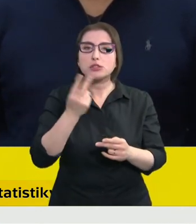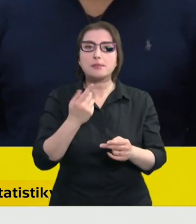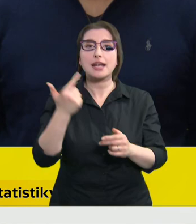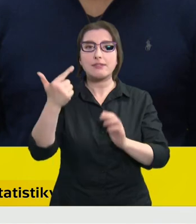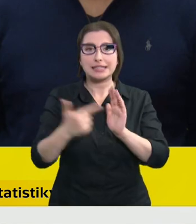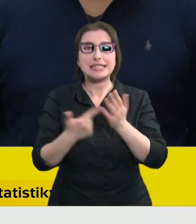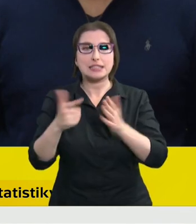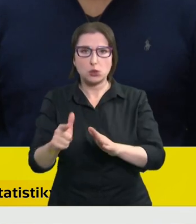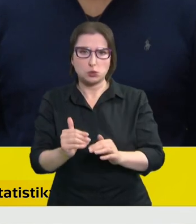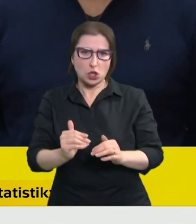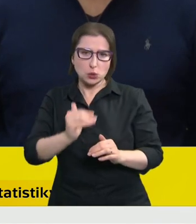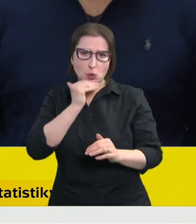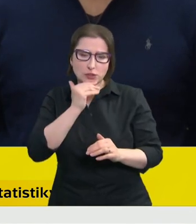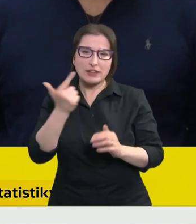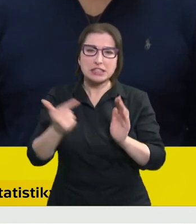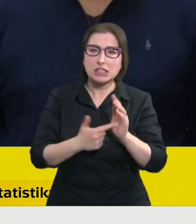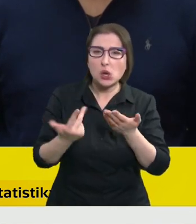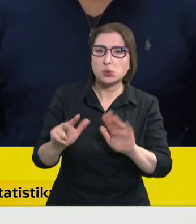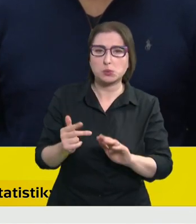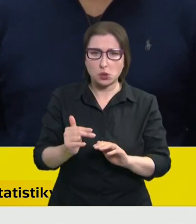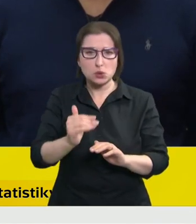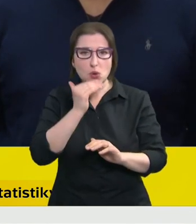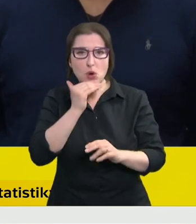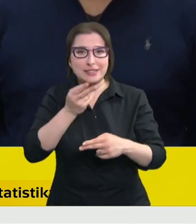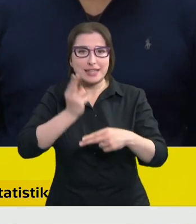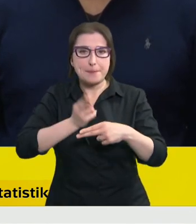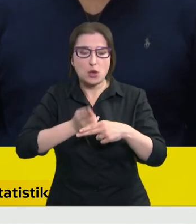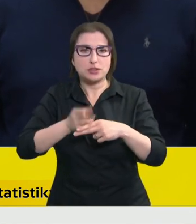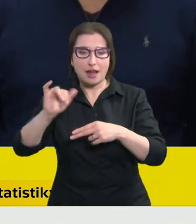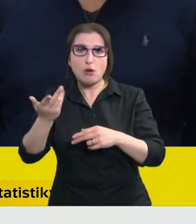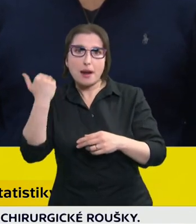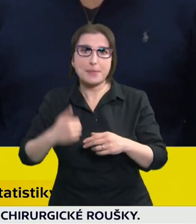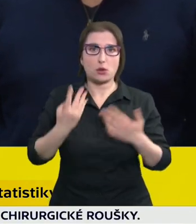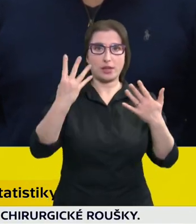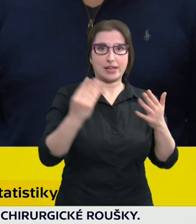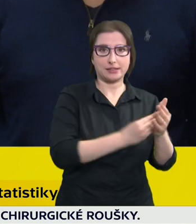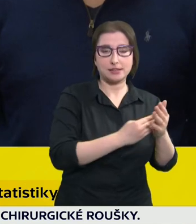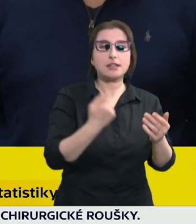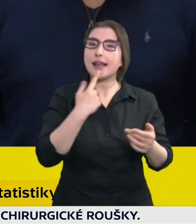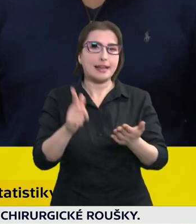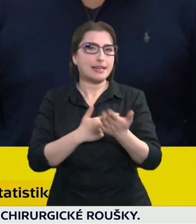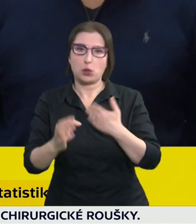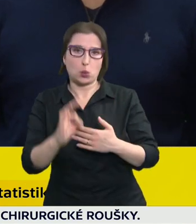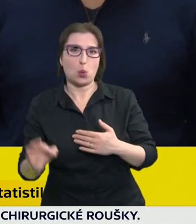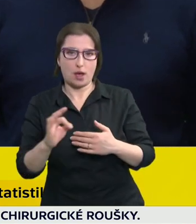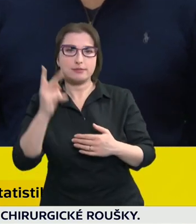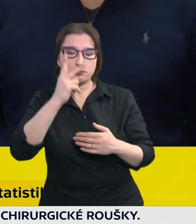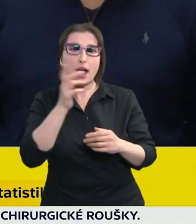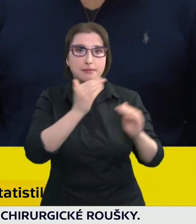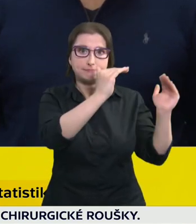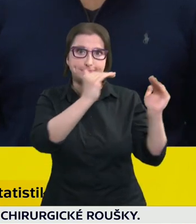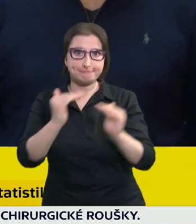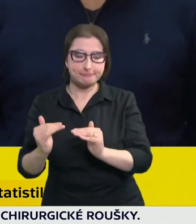2700, 2800 aktuálně nakažených pracovníků, samozřejmě není nula, ale jak bude pokračovat očkování dál, tak